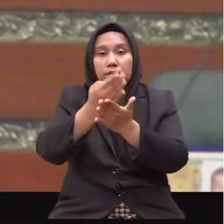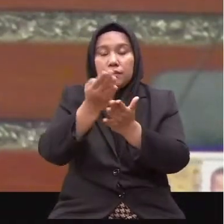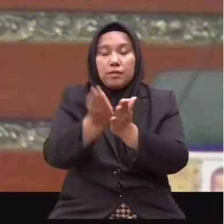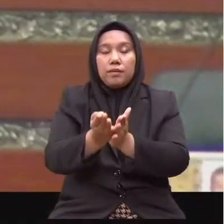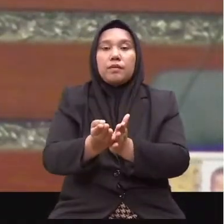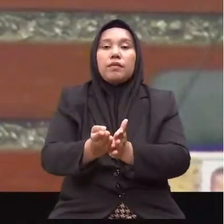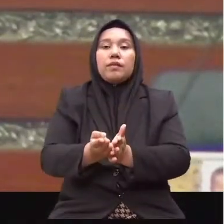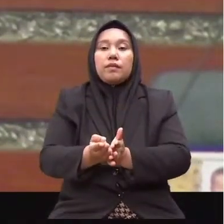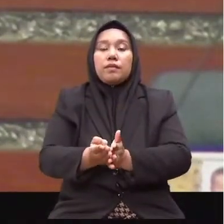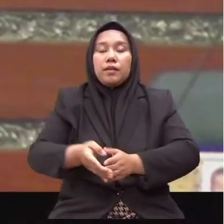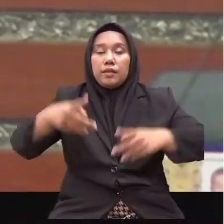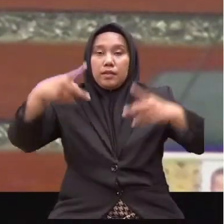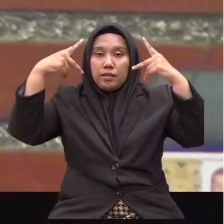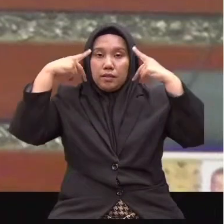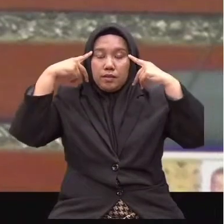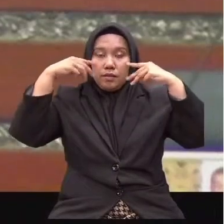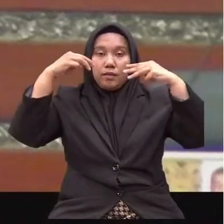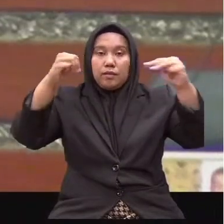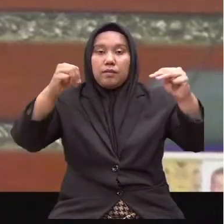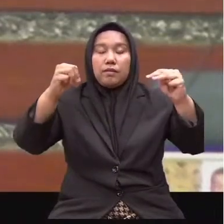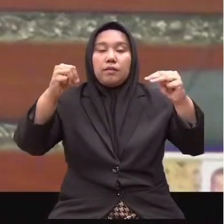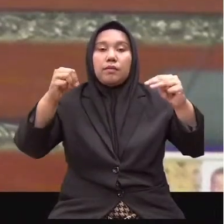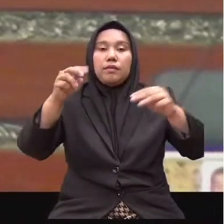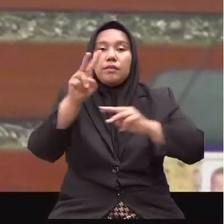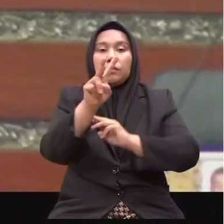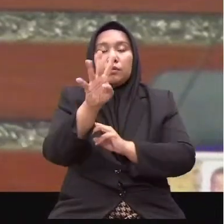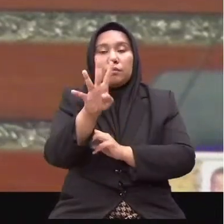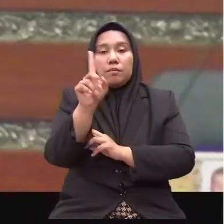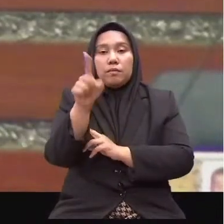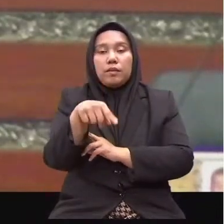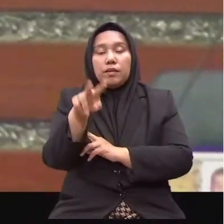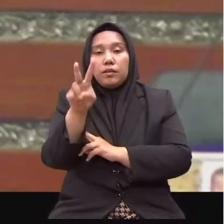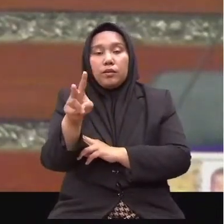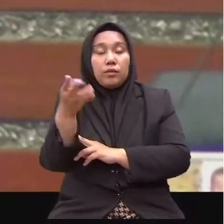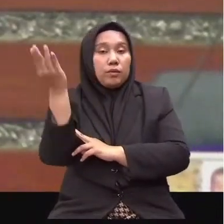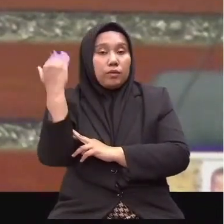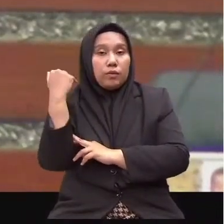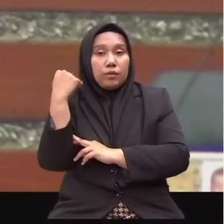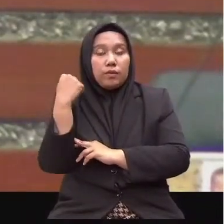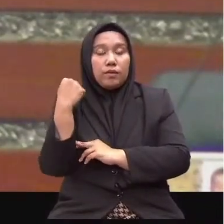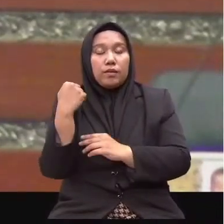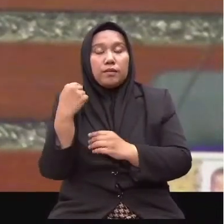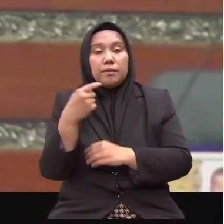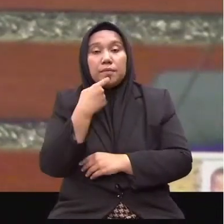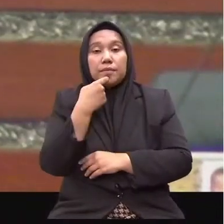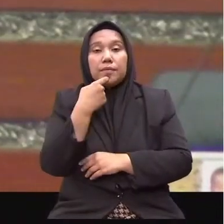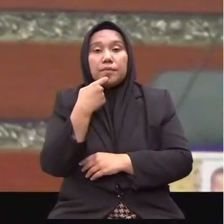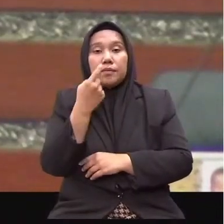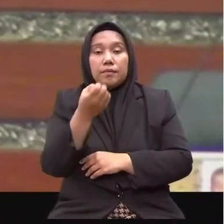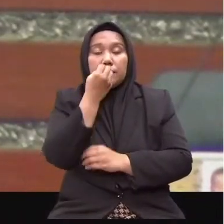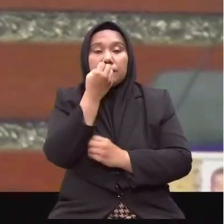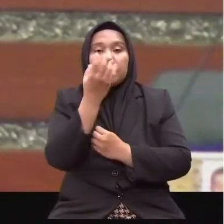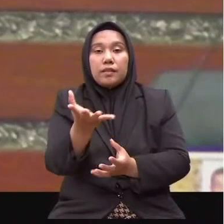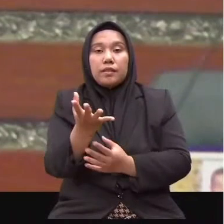oleh 24 Februari yang lepas yang mengatakan ada satu